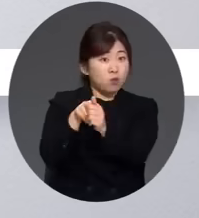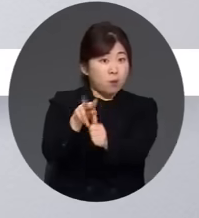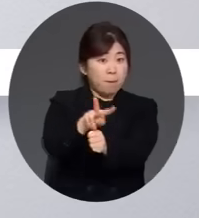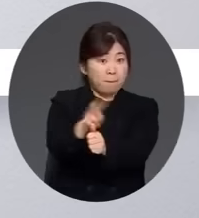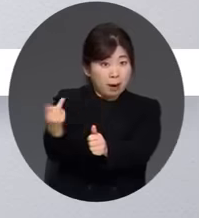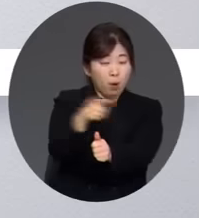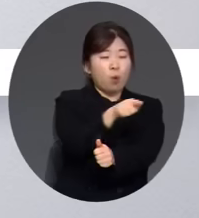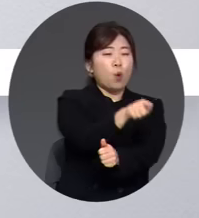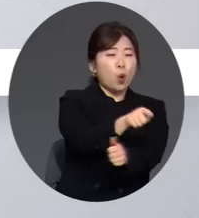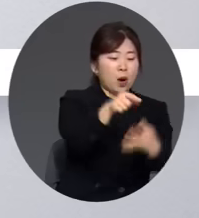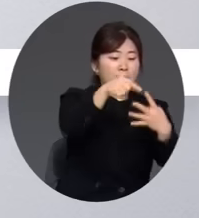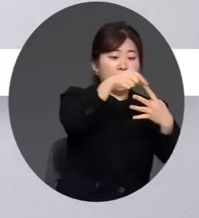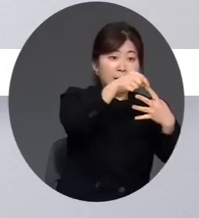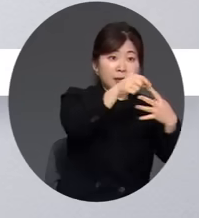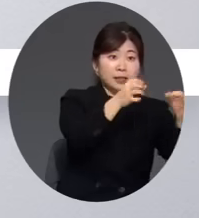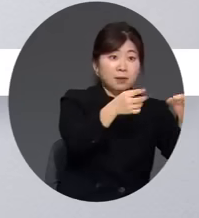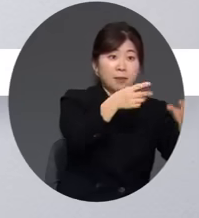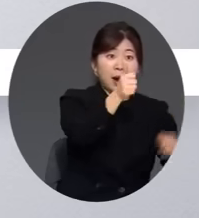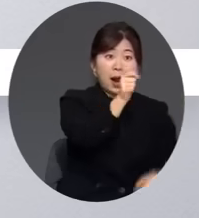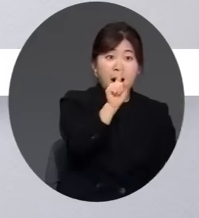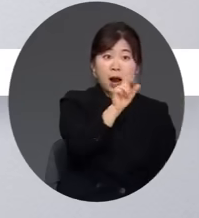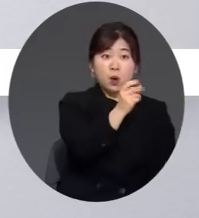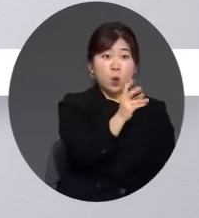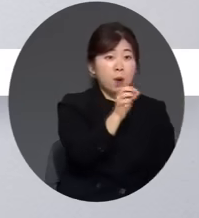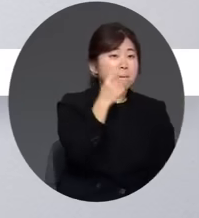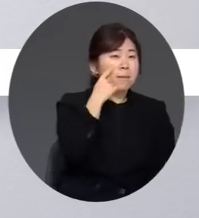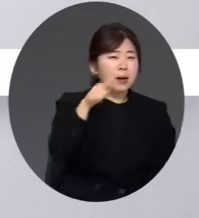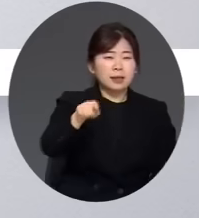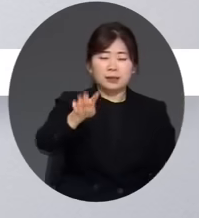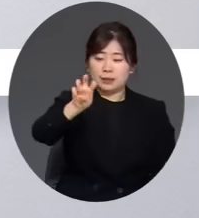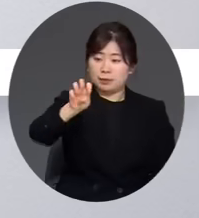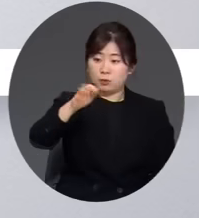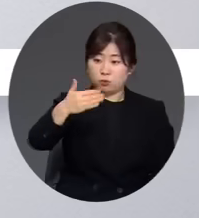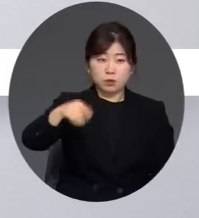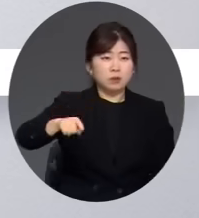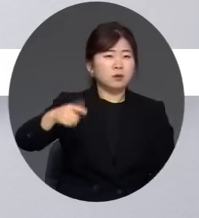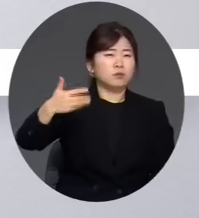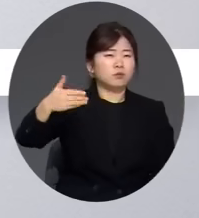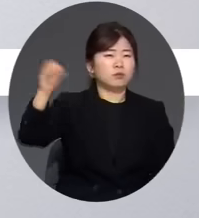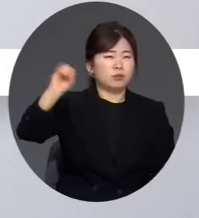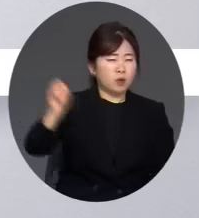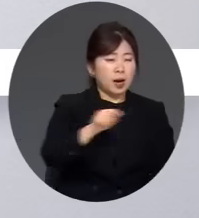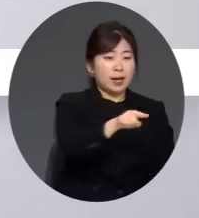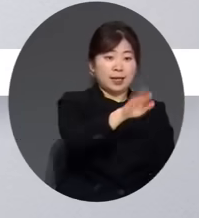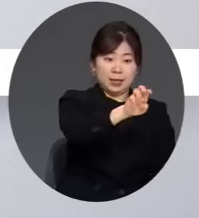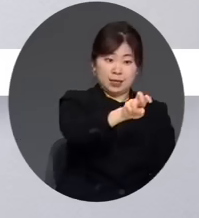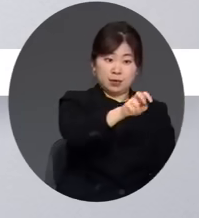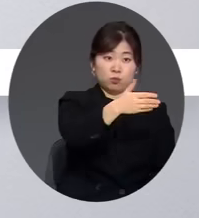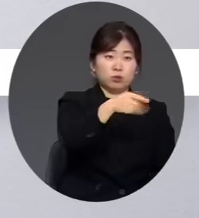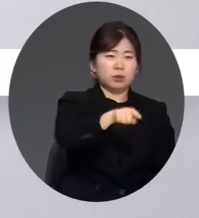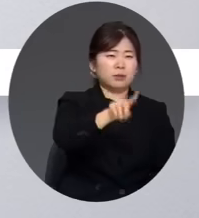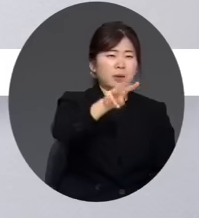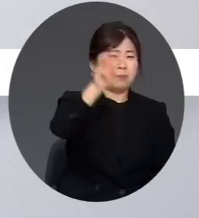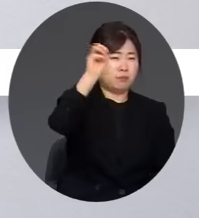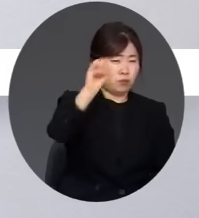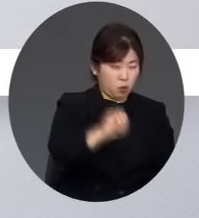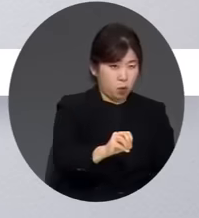김하용 전 도의회 의장과의 가상 대결에선 황기철 39.9% 김하용 29.3%